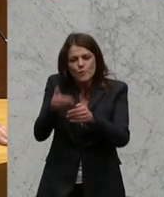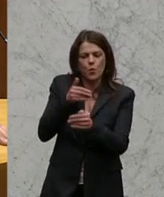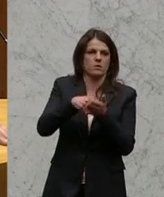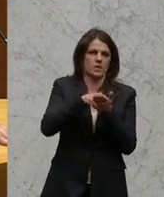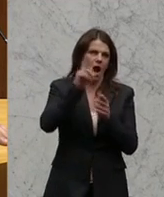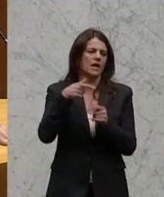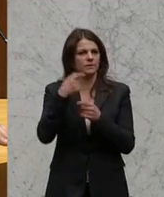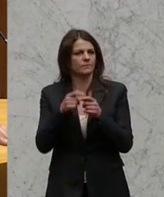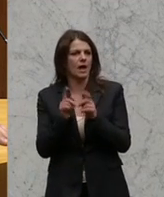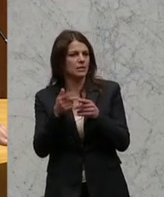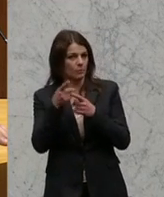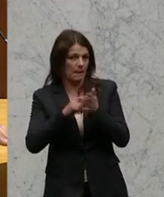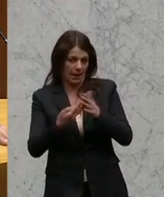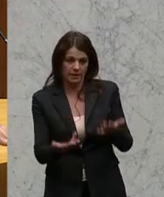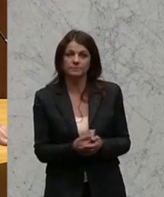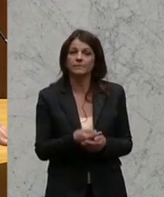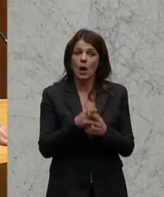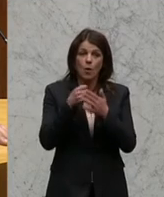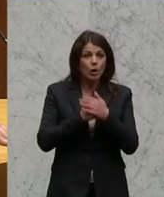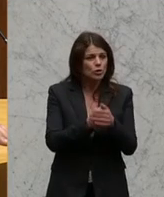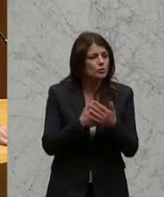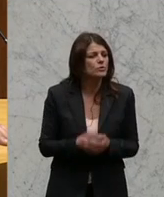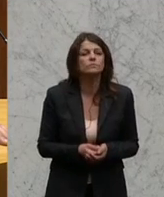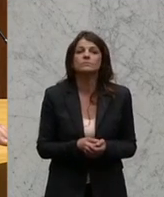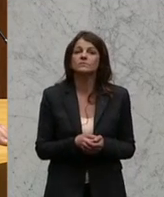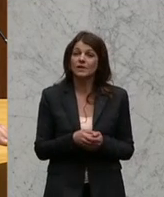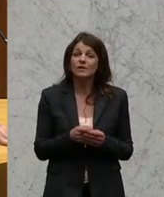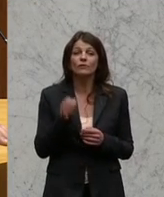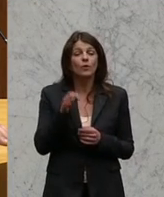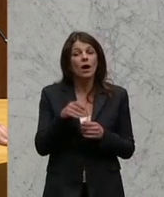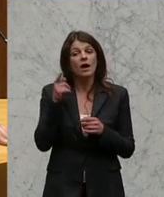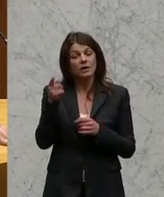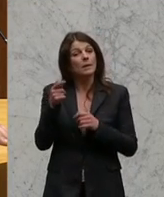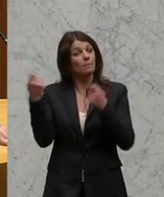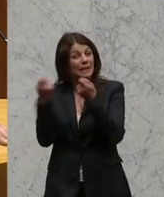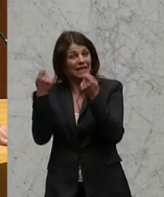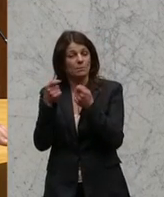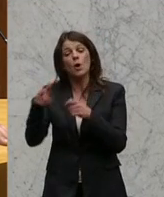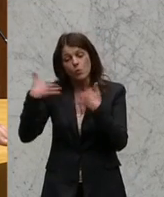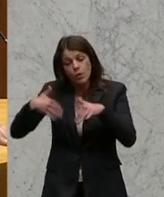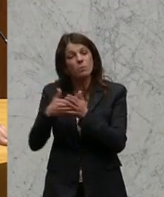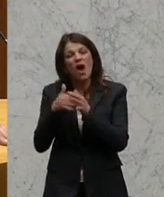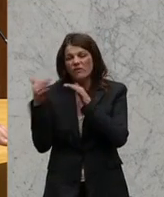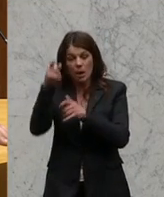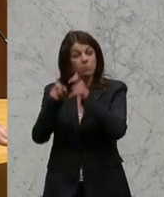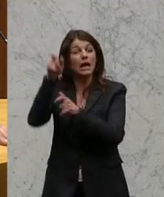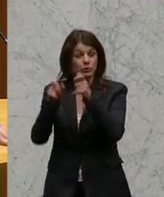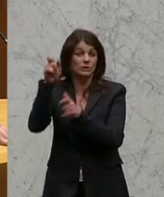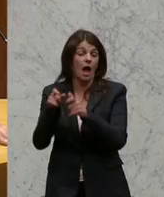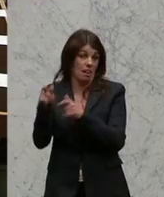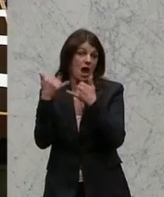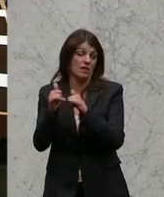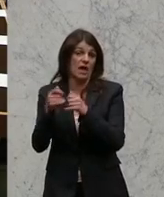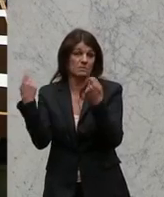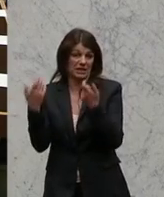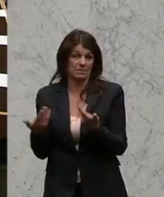ein Beitrag zur Unterstützung der personalintensiven Handwerkerbetriebe in Österreich. Diese Handwerksbetriebe